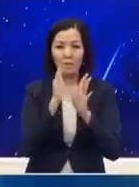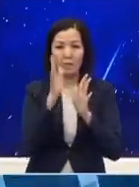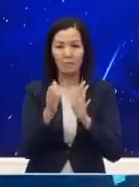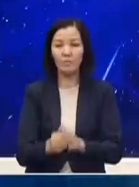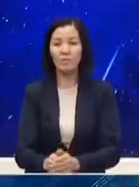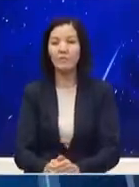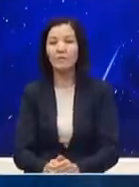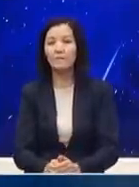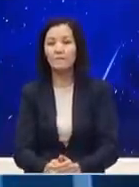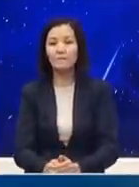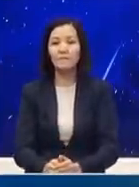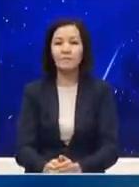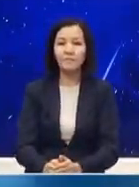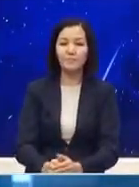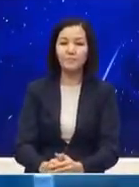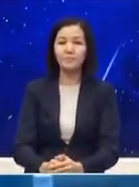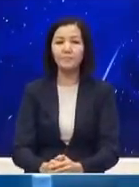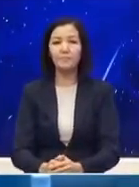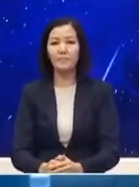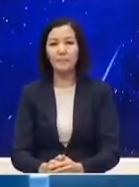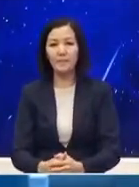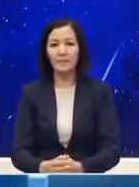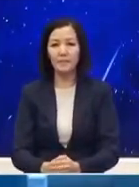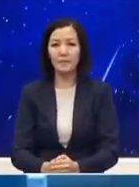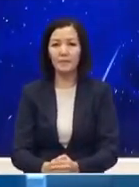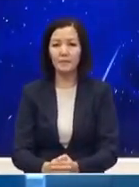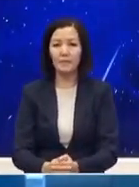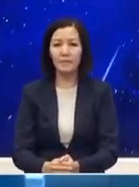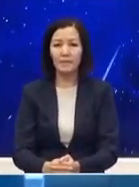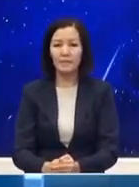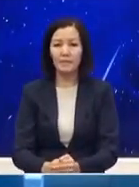Рахат Рахымжанов, Нұржан Мұқанов, Жетісу арнасы.